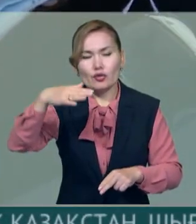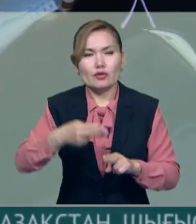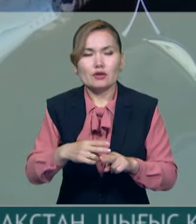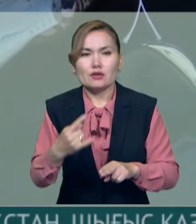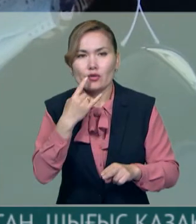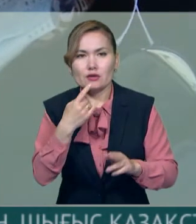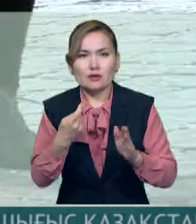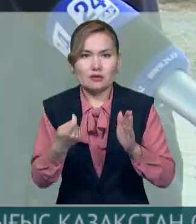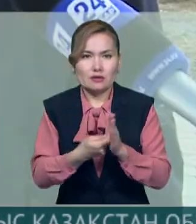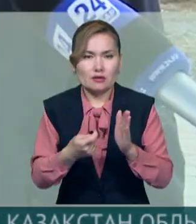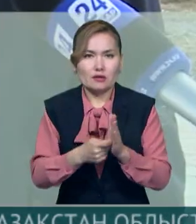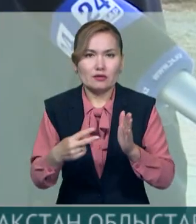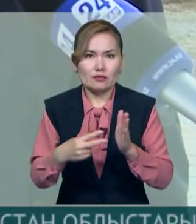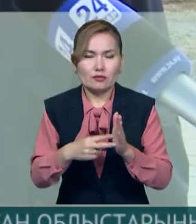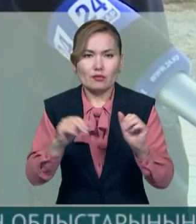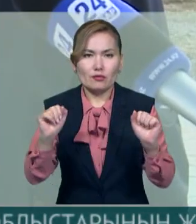алады.